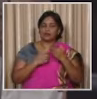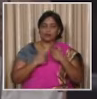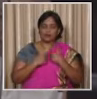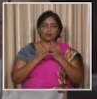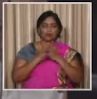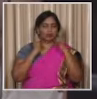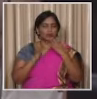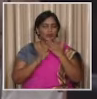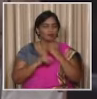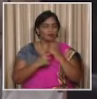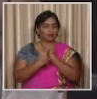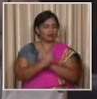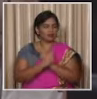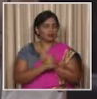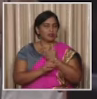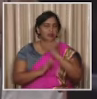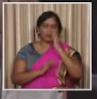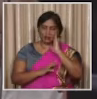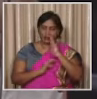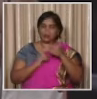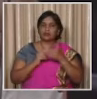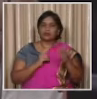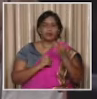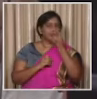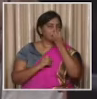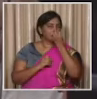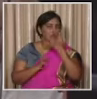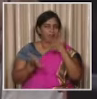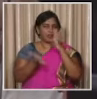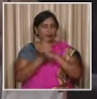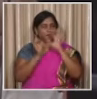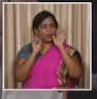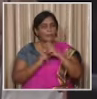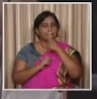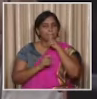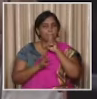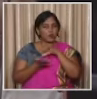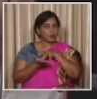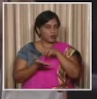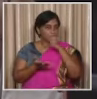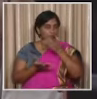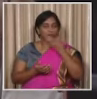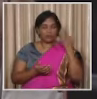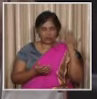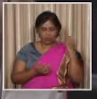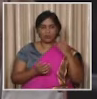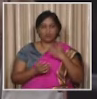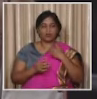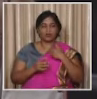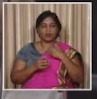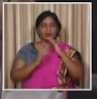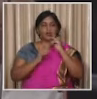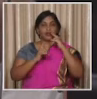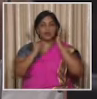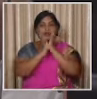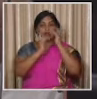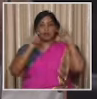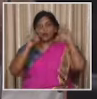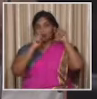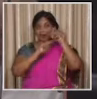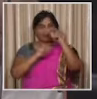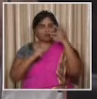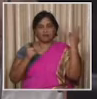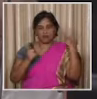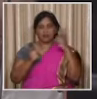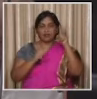අපූරු පාඩමක්. සාමාන්‍ය තත්වයකදී මල් නොතලා රොන් ගන්න පුළුවන් වුණාට අතුරේ යද්දී එහෙම බෑ.